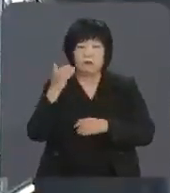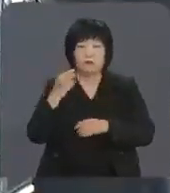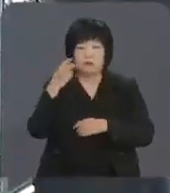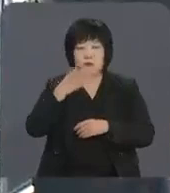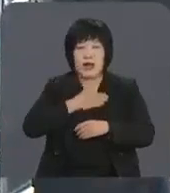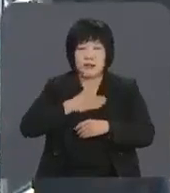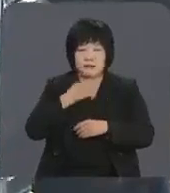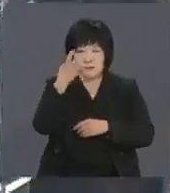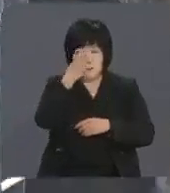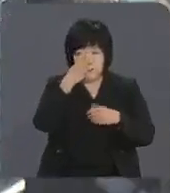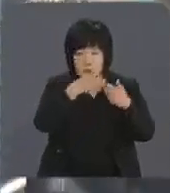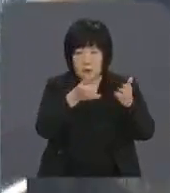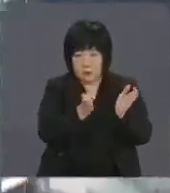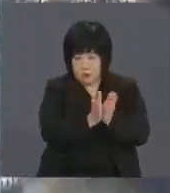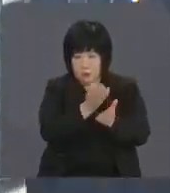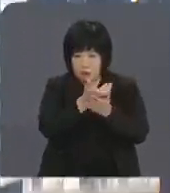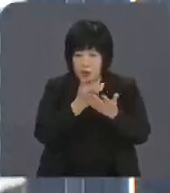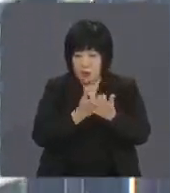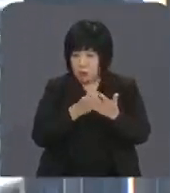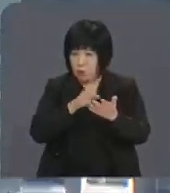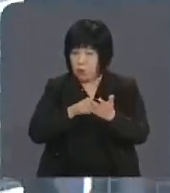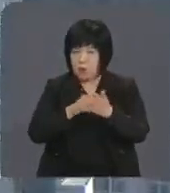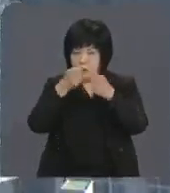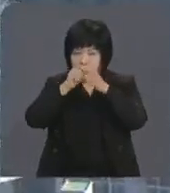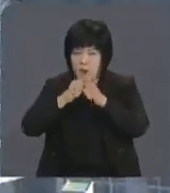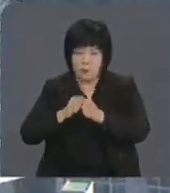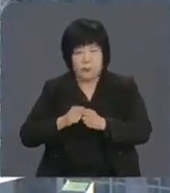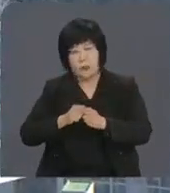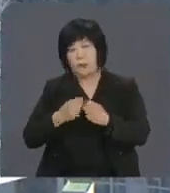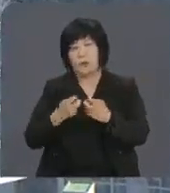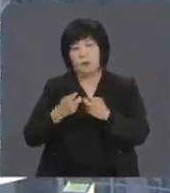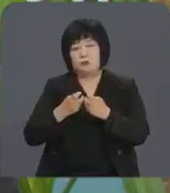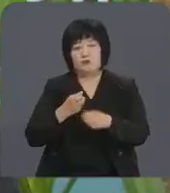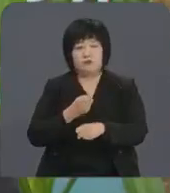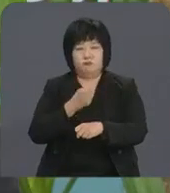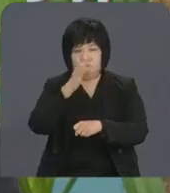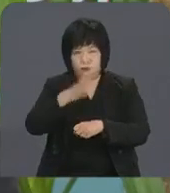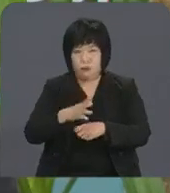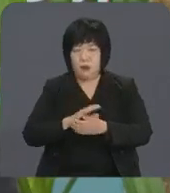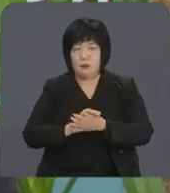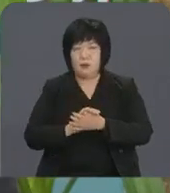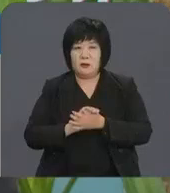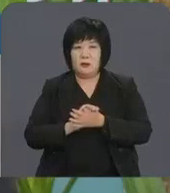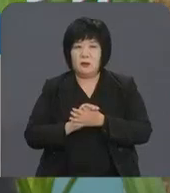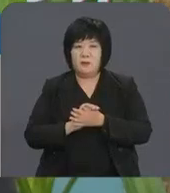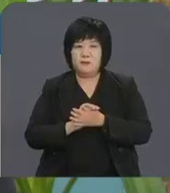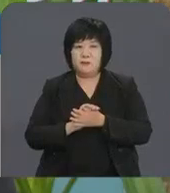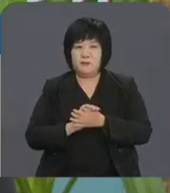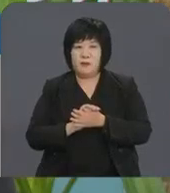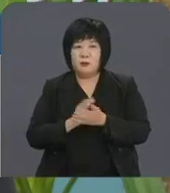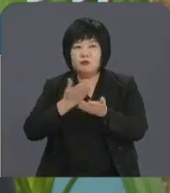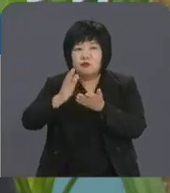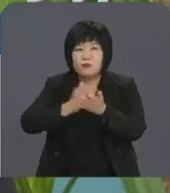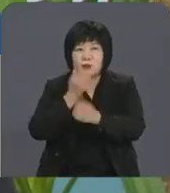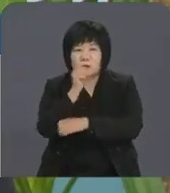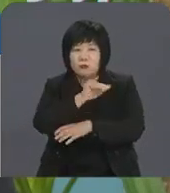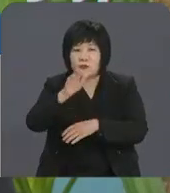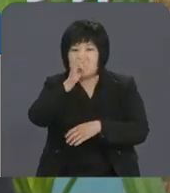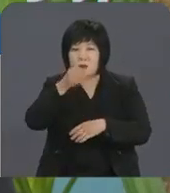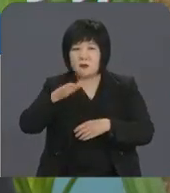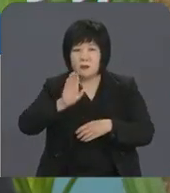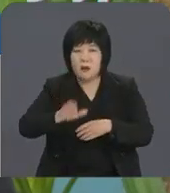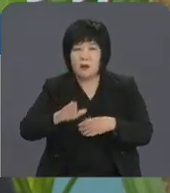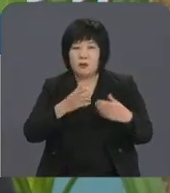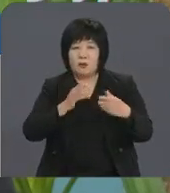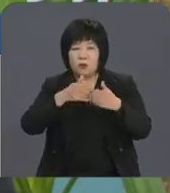흰색 규제 같은 보다 면밀한 대책은 불가능합니다 구별 기준 은 있지만 동별 기준에 대한 자료가 미흡해